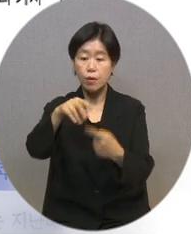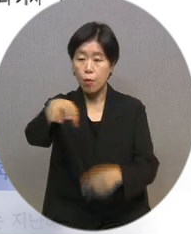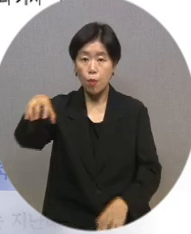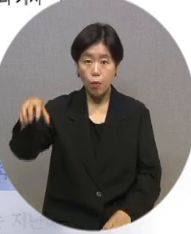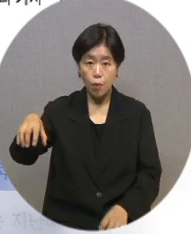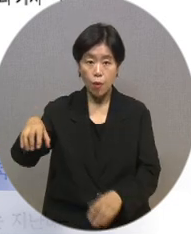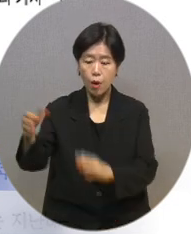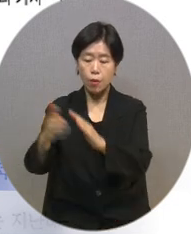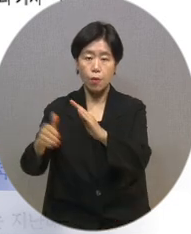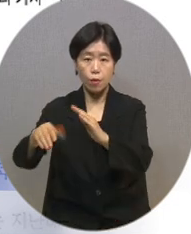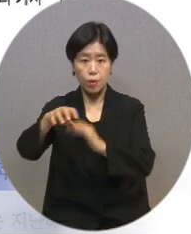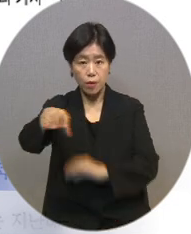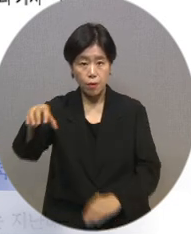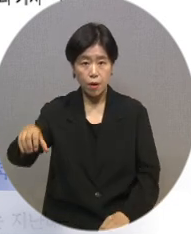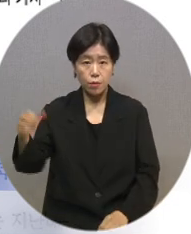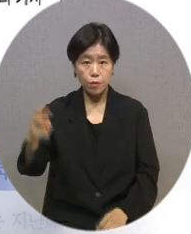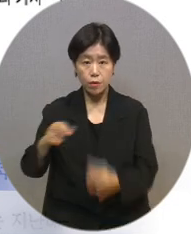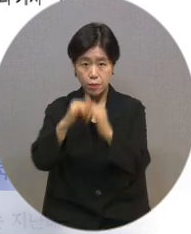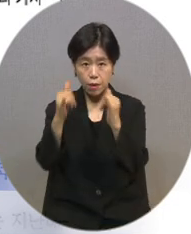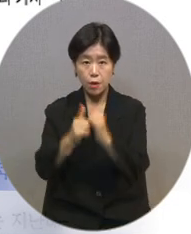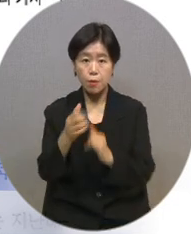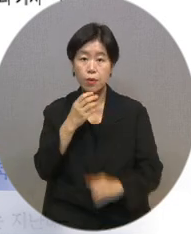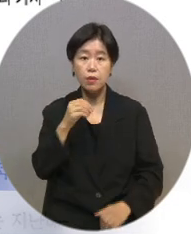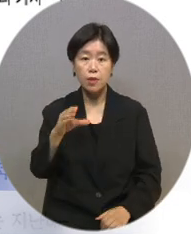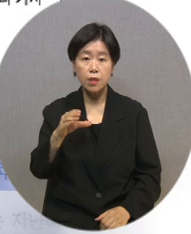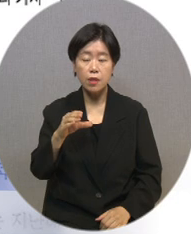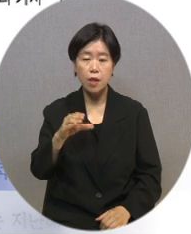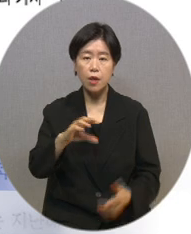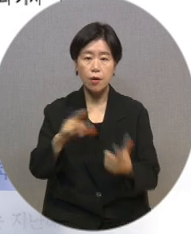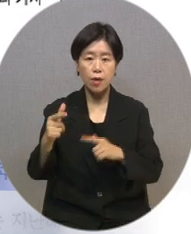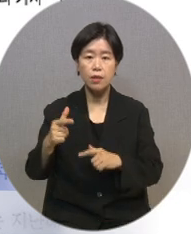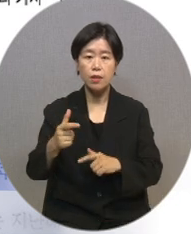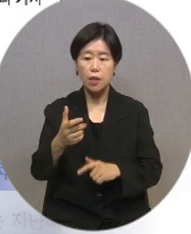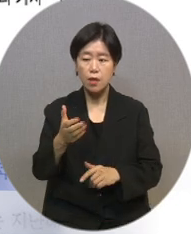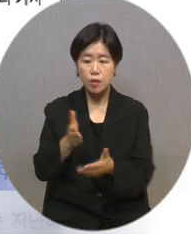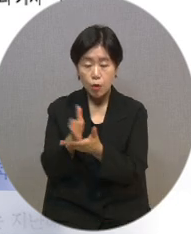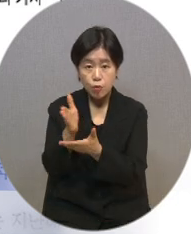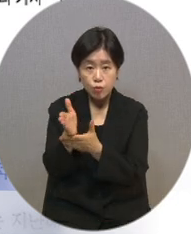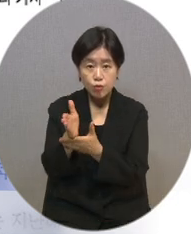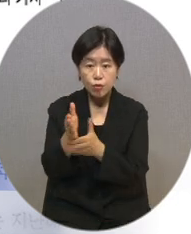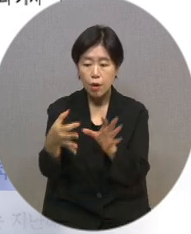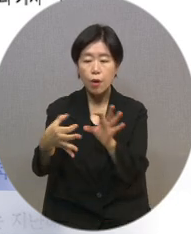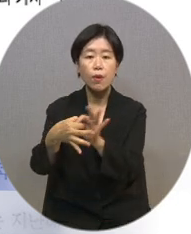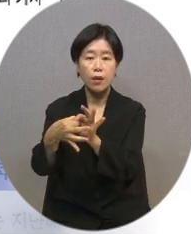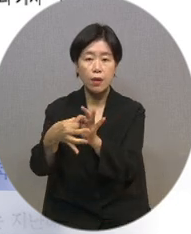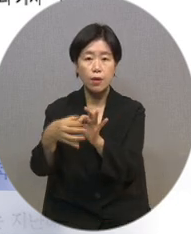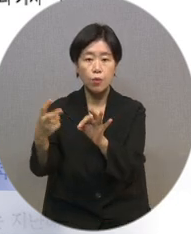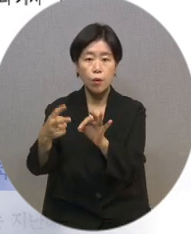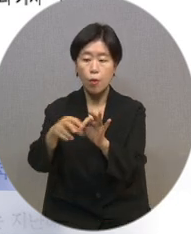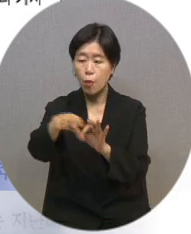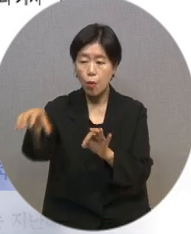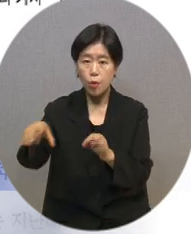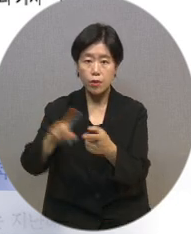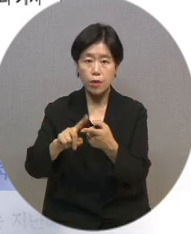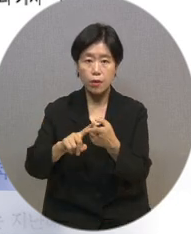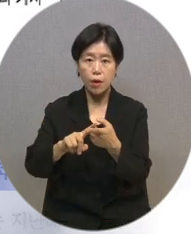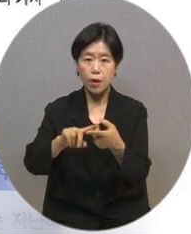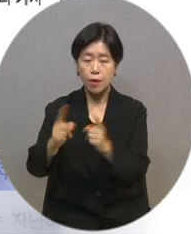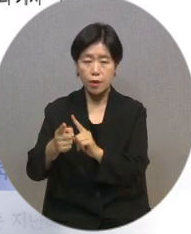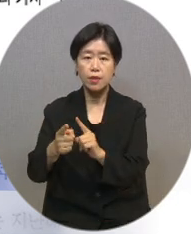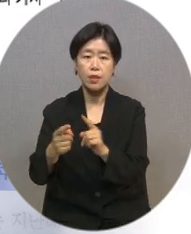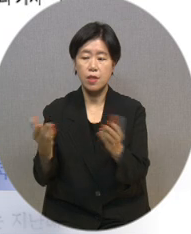또는 사회복지 종사자 권익지원 업무 의 전문성이 인정되는 기관과 단체 등에 위탁할 수